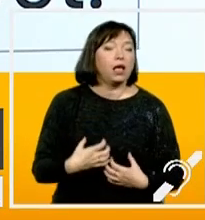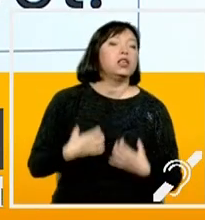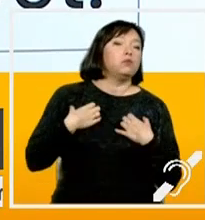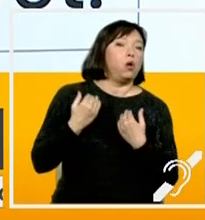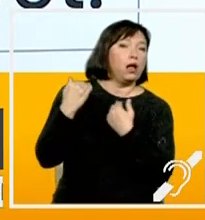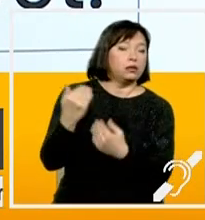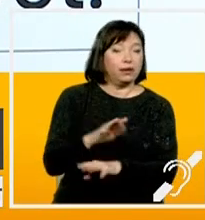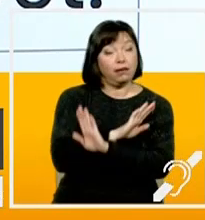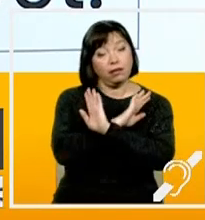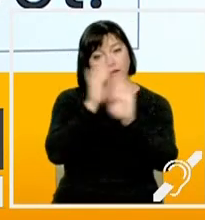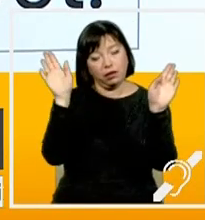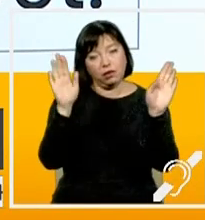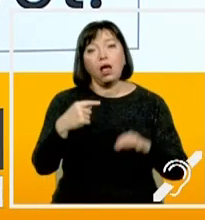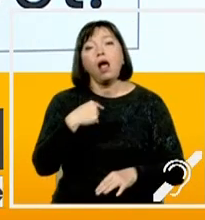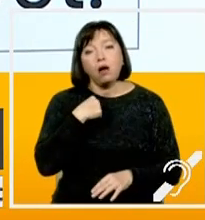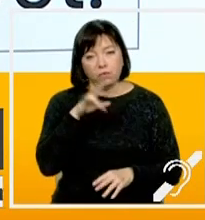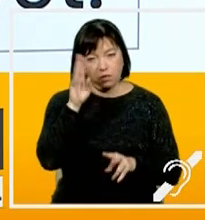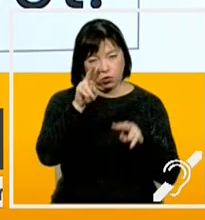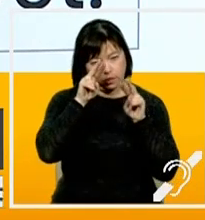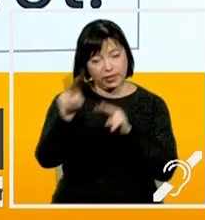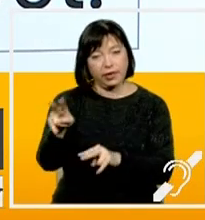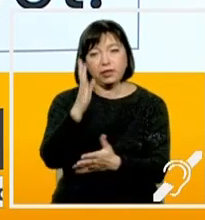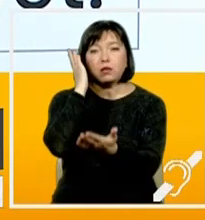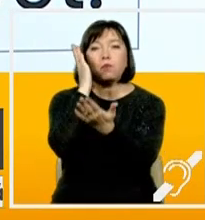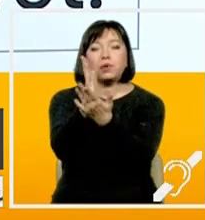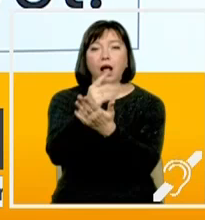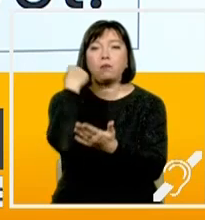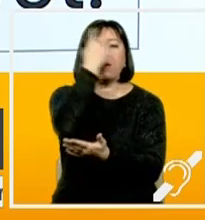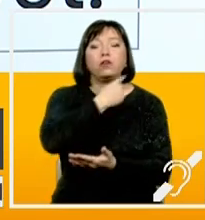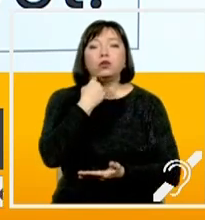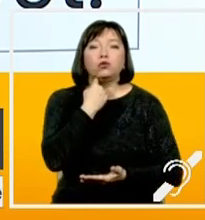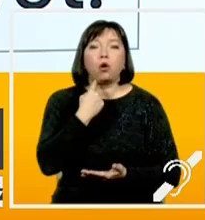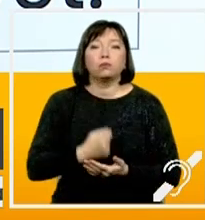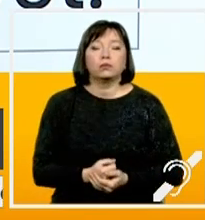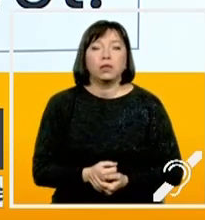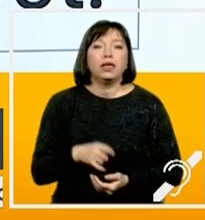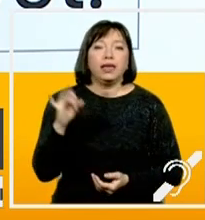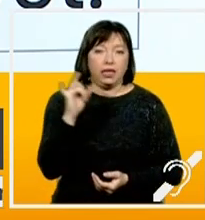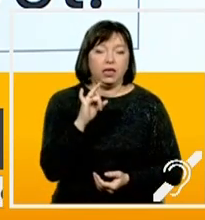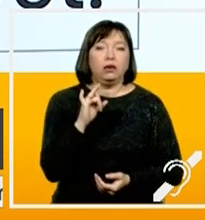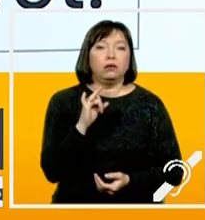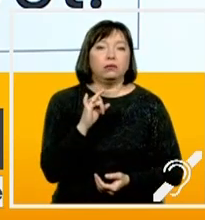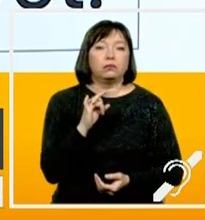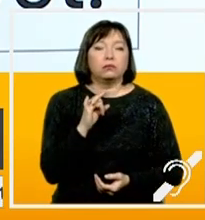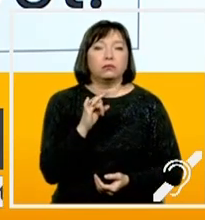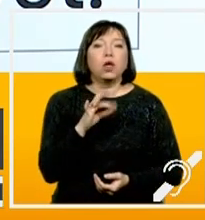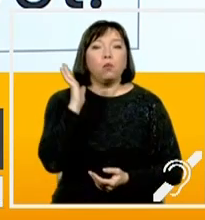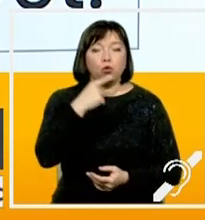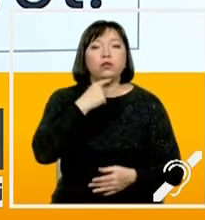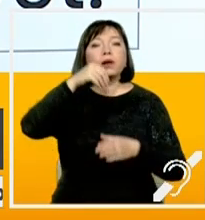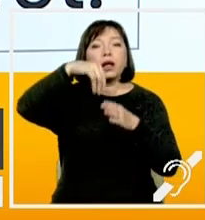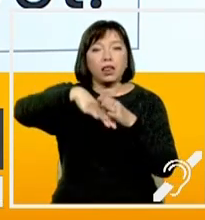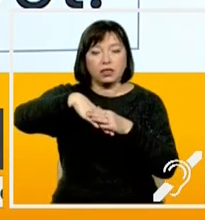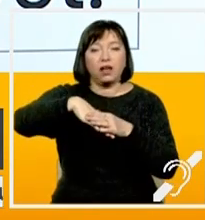ei. Noi îi vom privi direct în față și vom vota